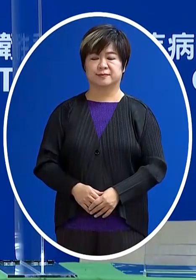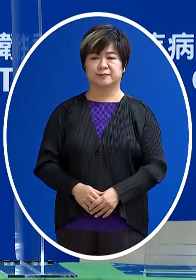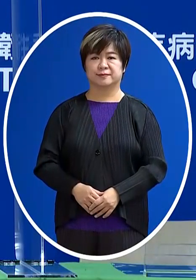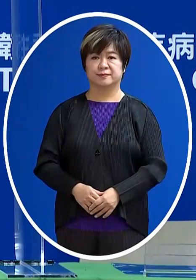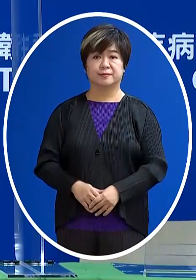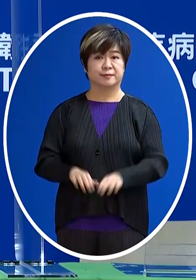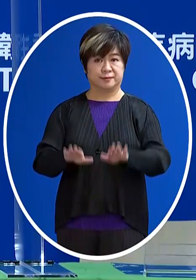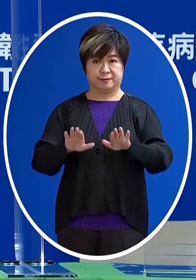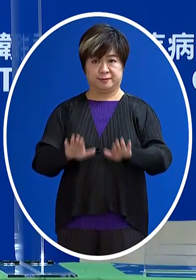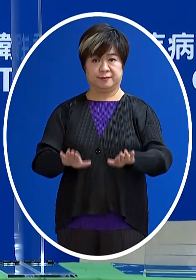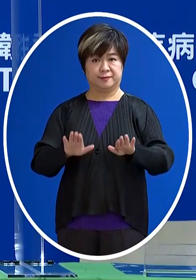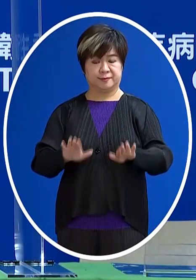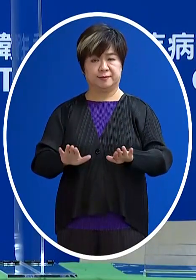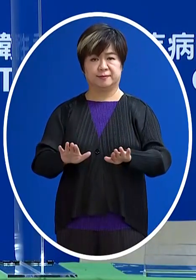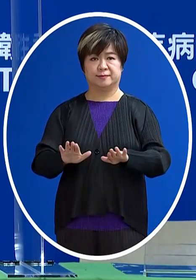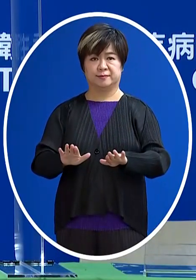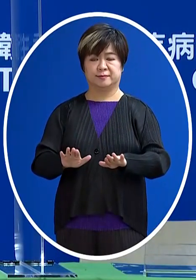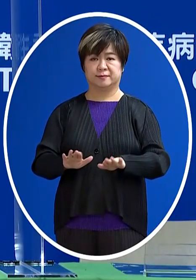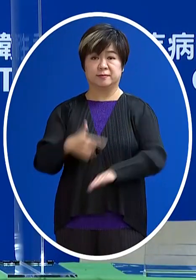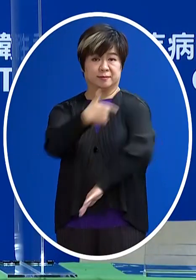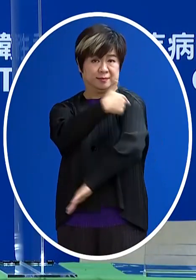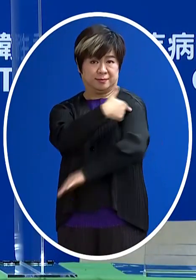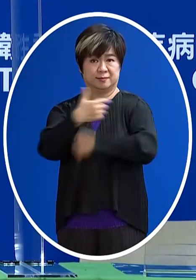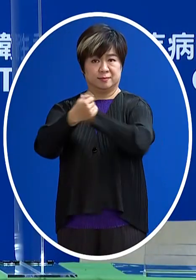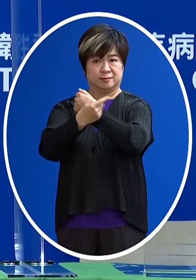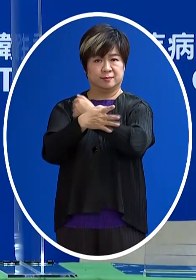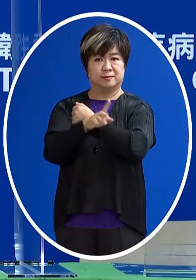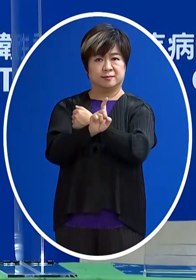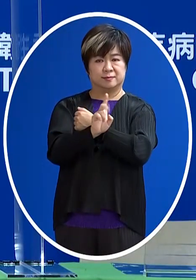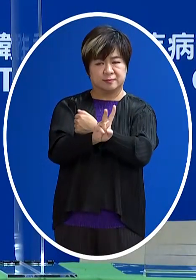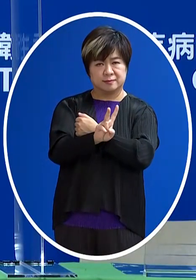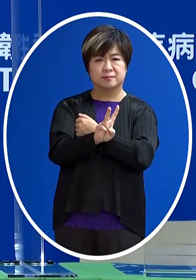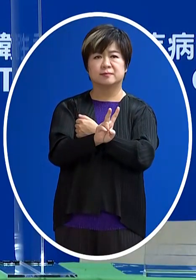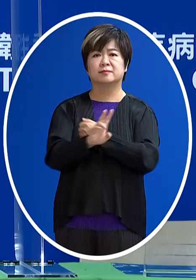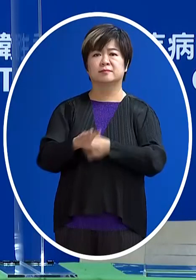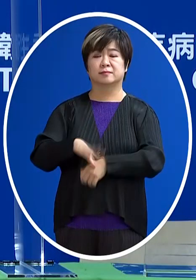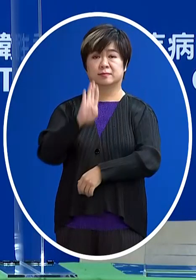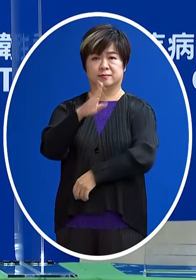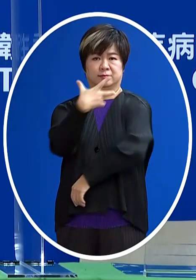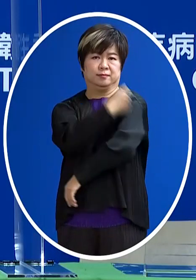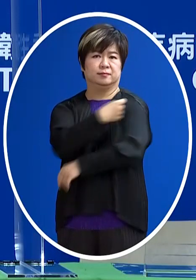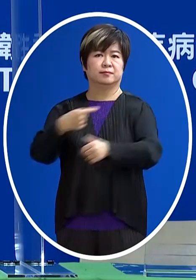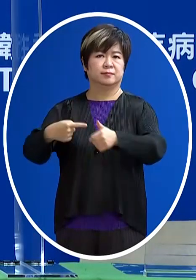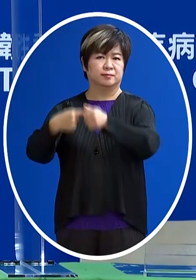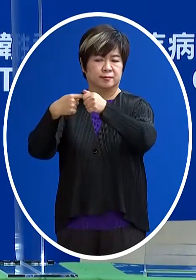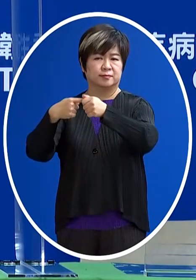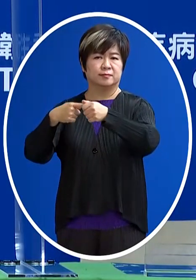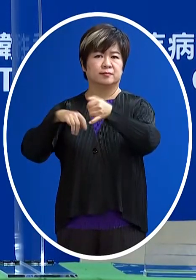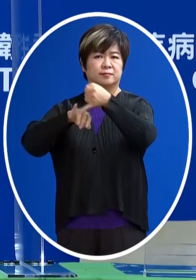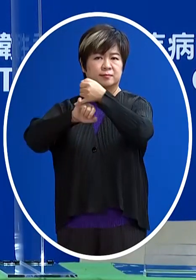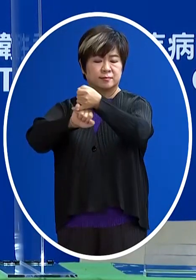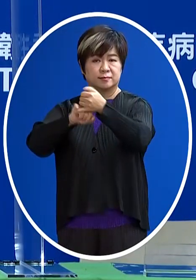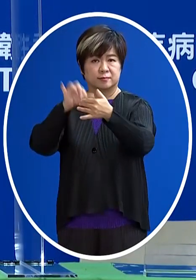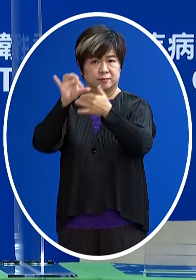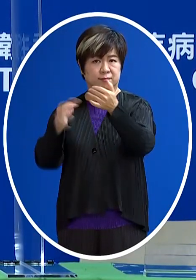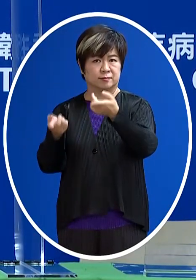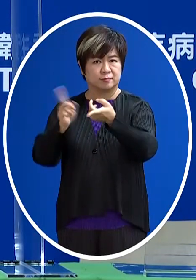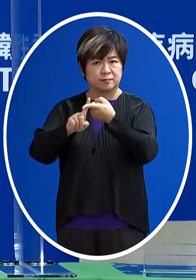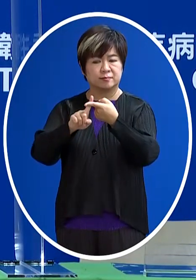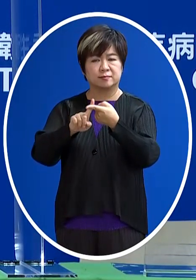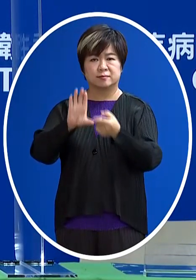目前第十二期的第二阶段 BNT 第一剂的预约状况，符合预约资格的